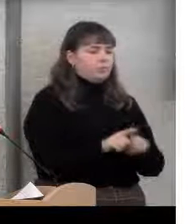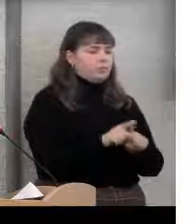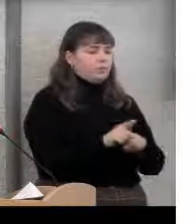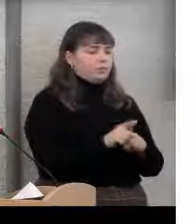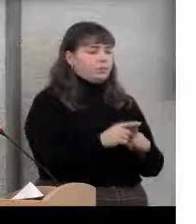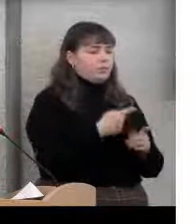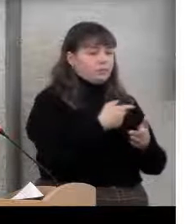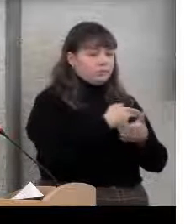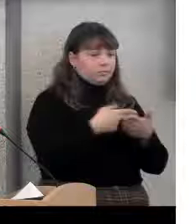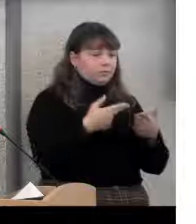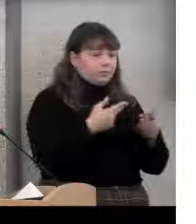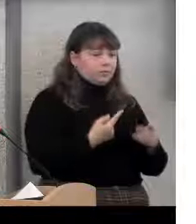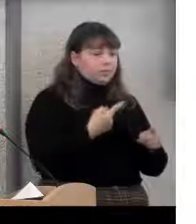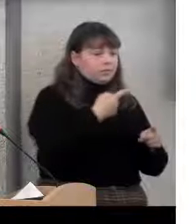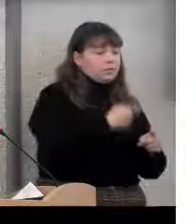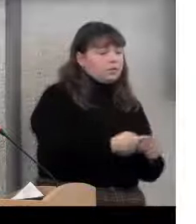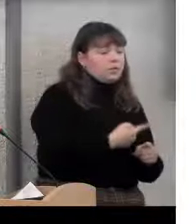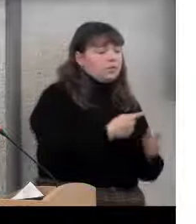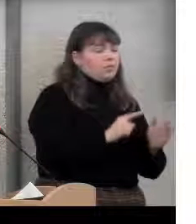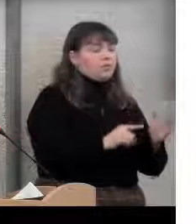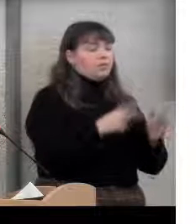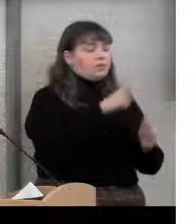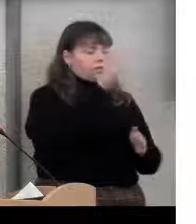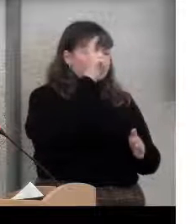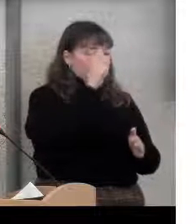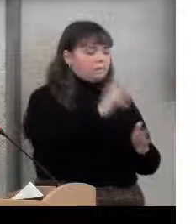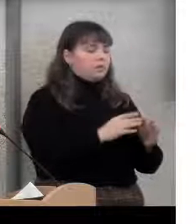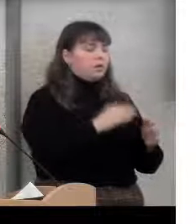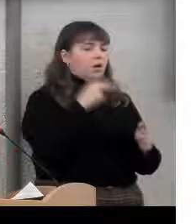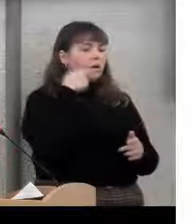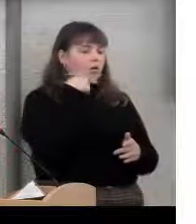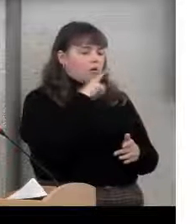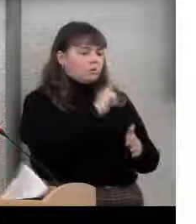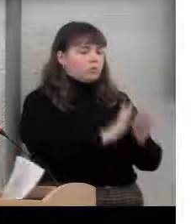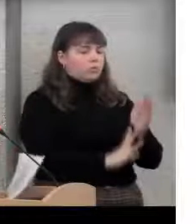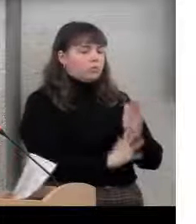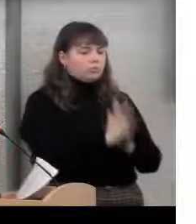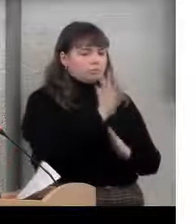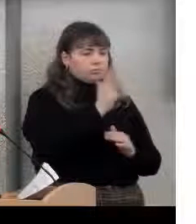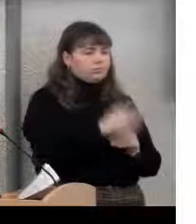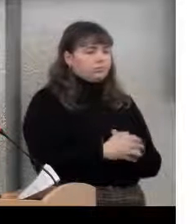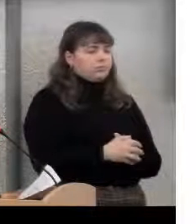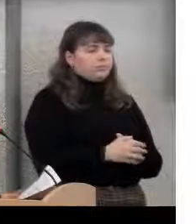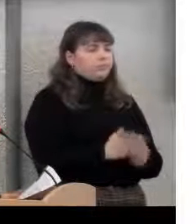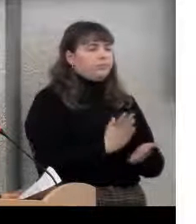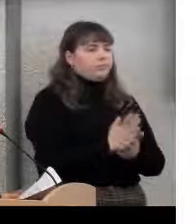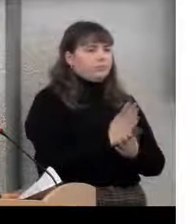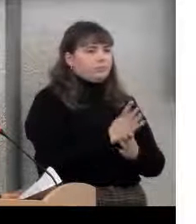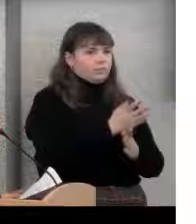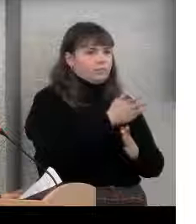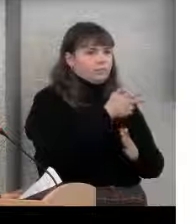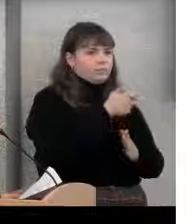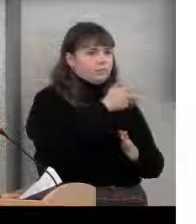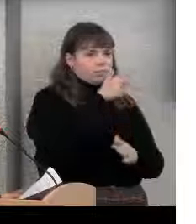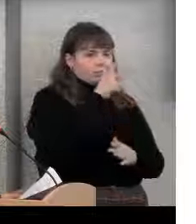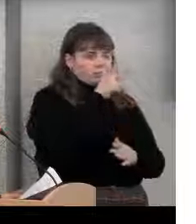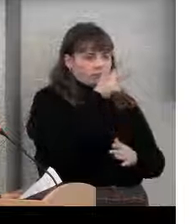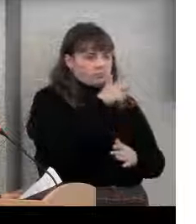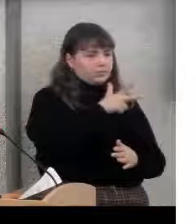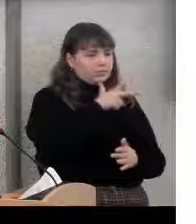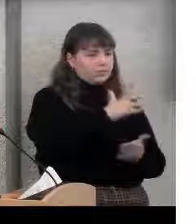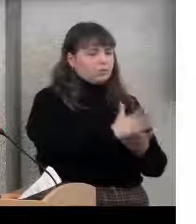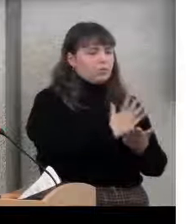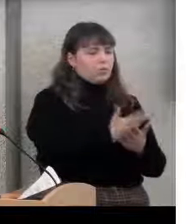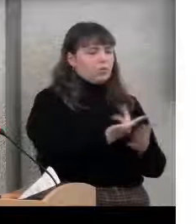šalies ekonomikos augimo. Dar šį ketvirtį startuoliai sumokėjo apie 70